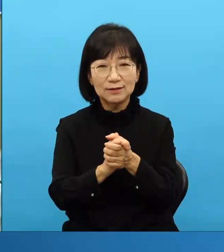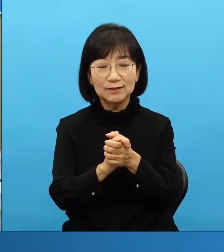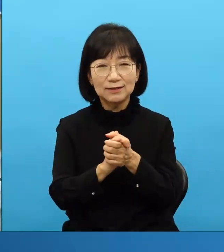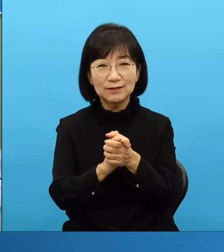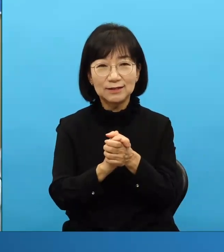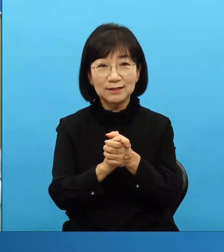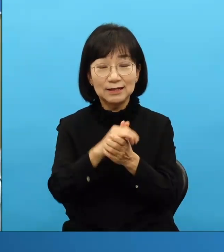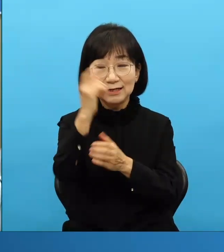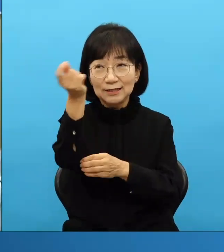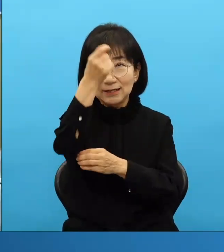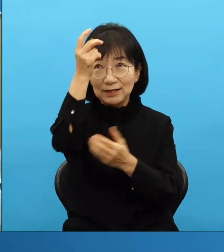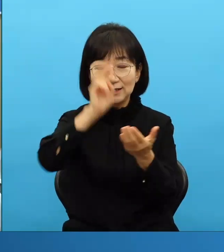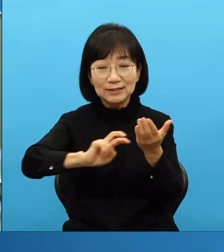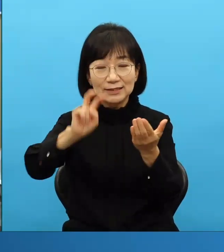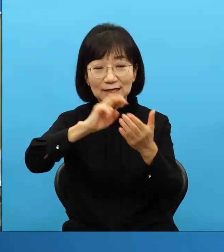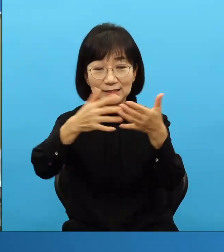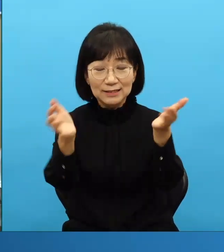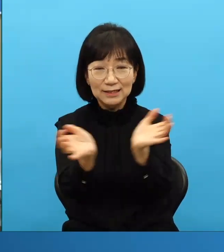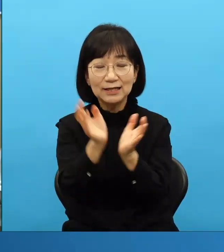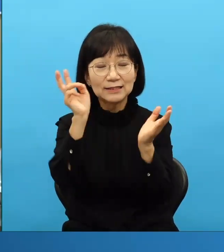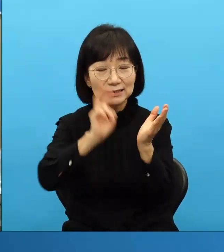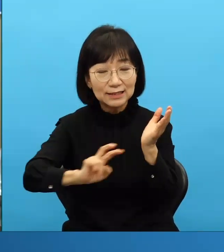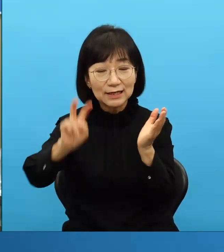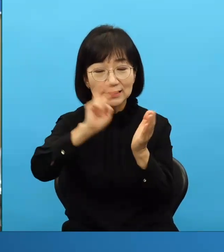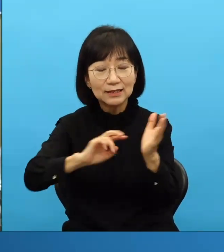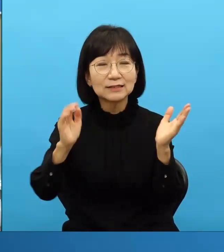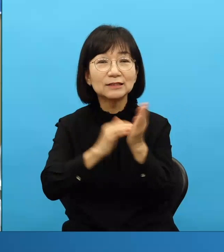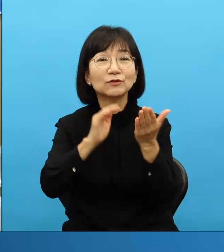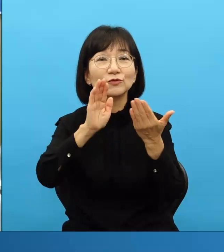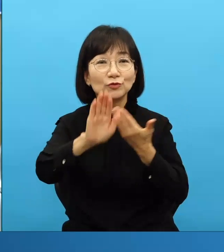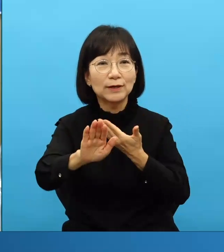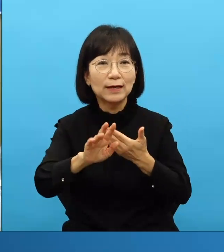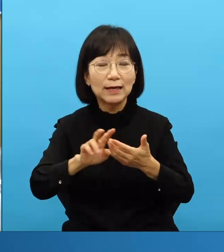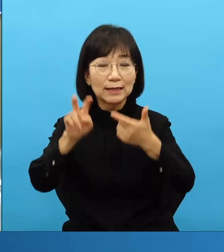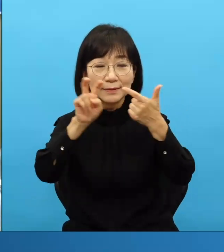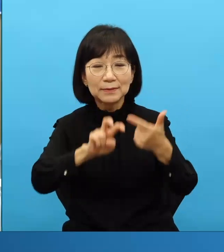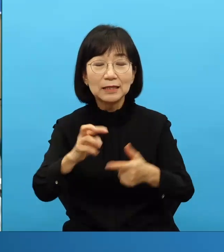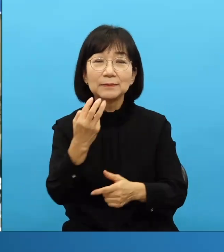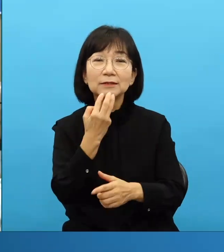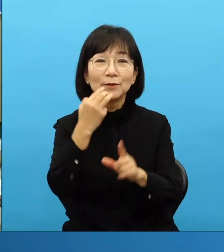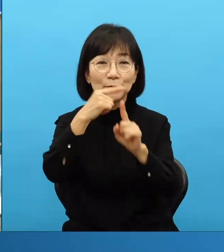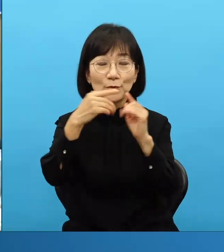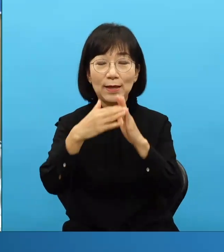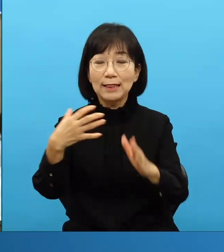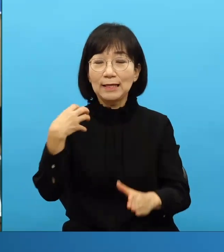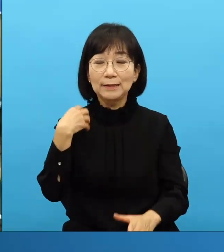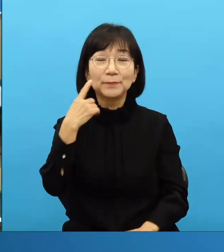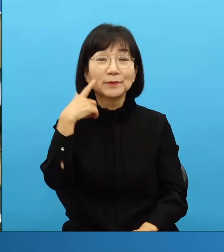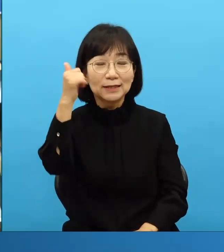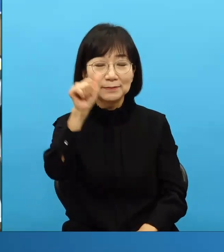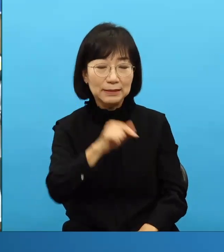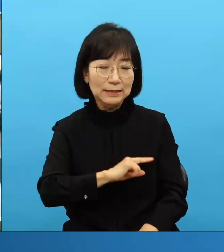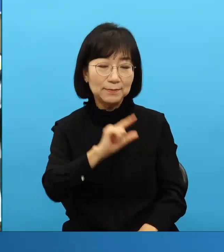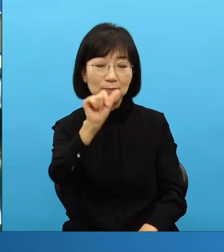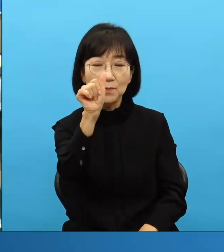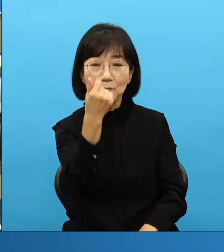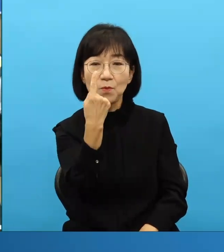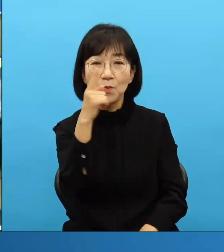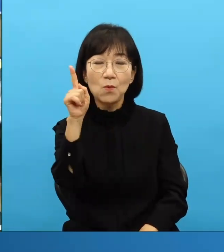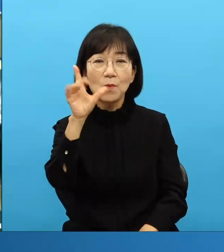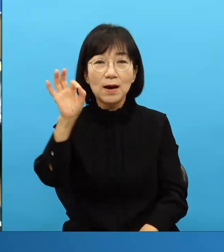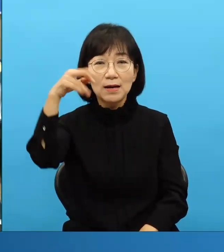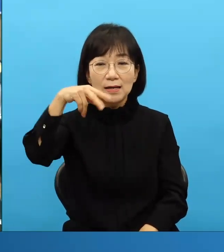다윗 창대에서 하나님께 찬양드린 후에 임마누엘 서울교회 담임 목사님이신 황선배